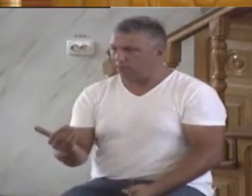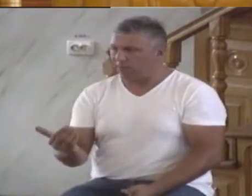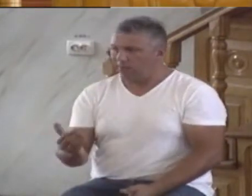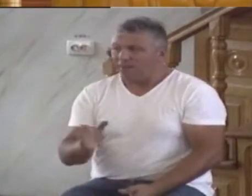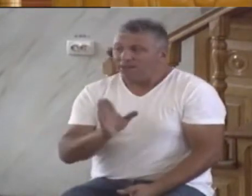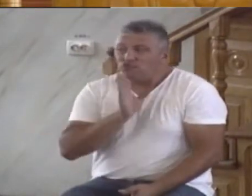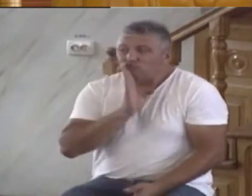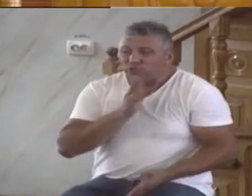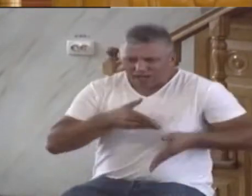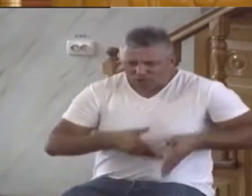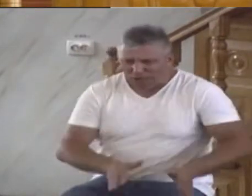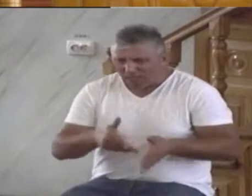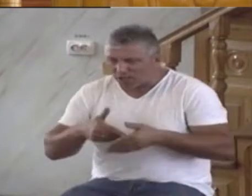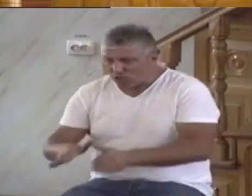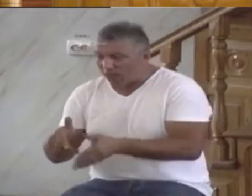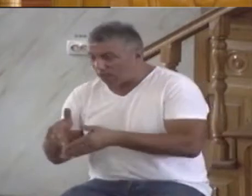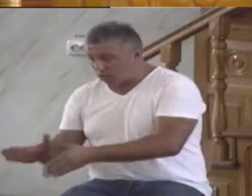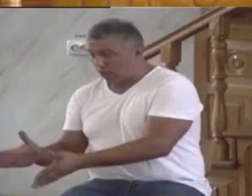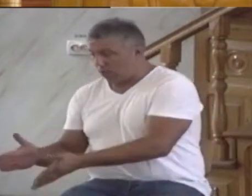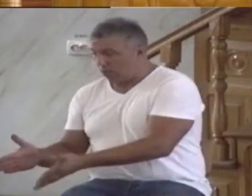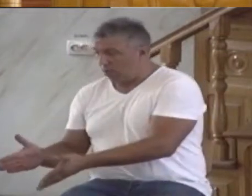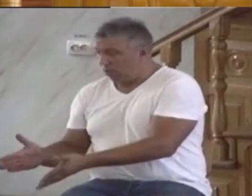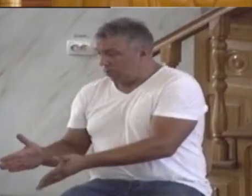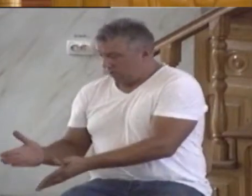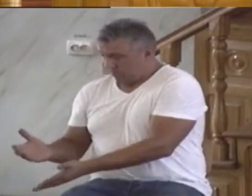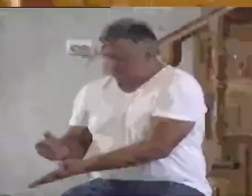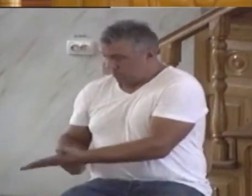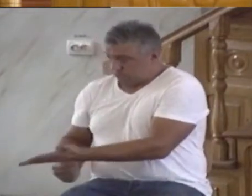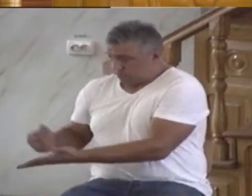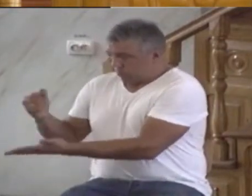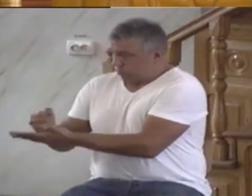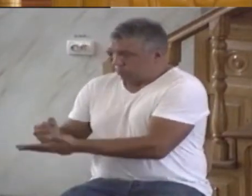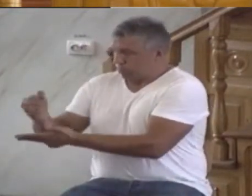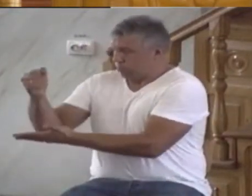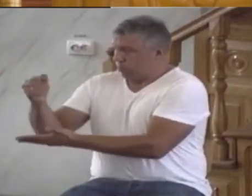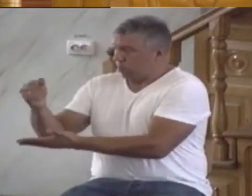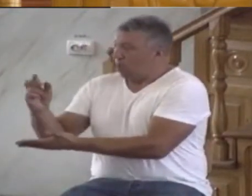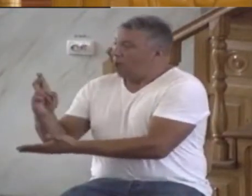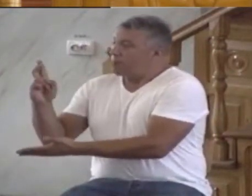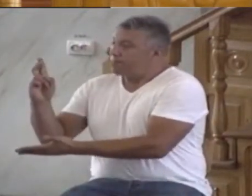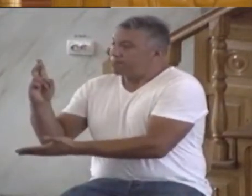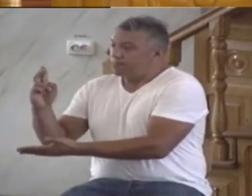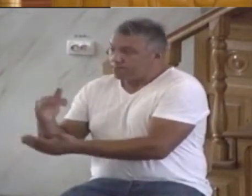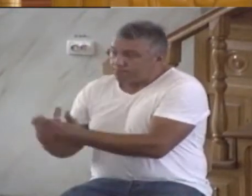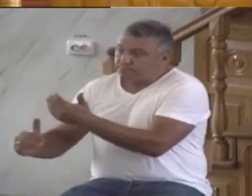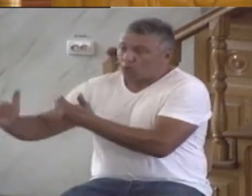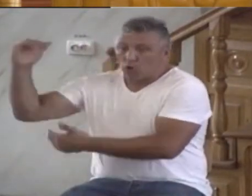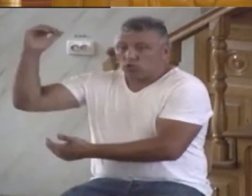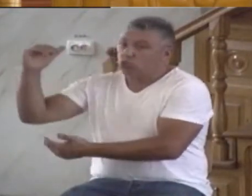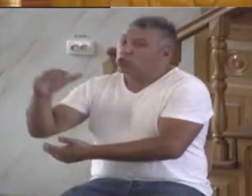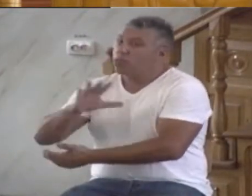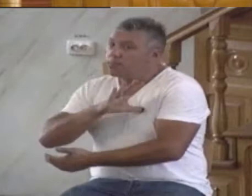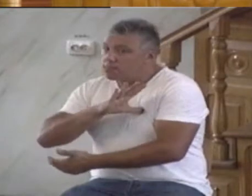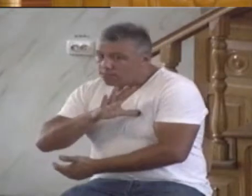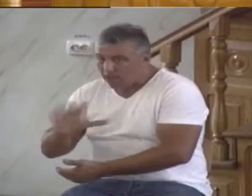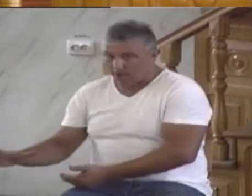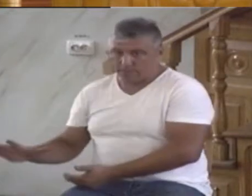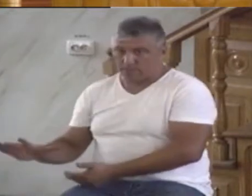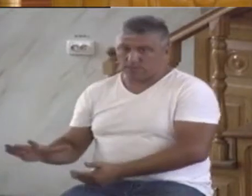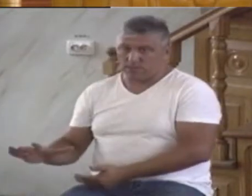женами не восставал больше Иоанна Крестителя, но меньше в Царстве Небесном больше его.